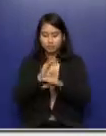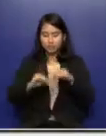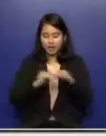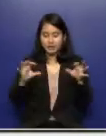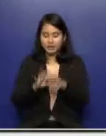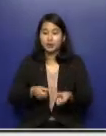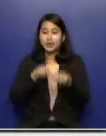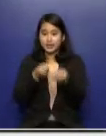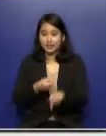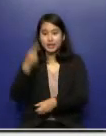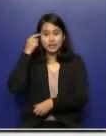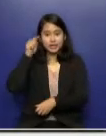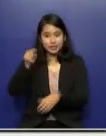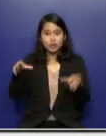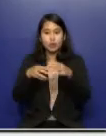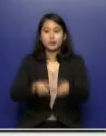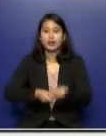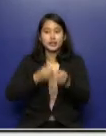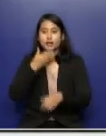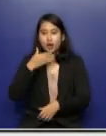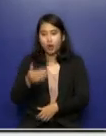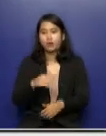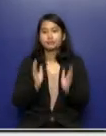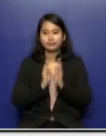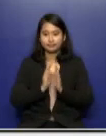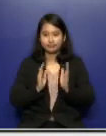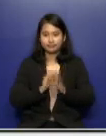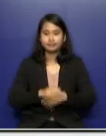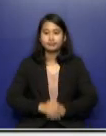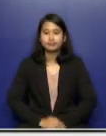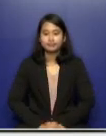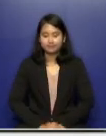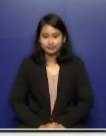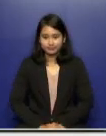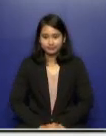จะคำนึงถึงเรื่องเกษตรกรเสมอครับผมก็เรียนเพิ่มเติมนั่นครับ เชิญท่าน